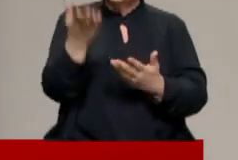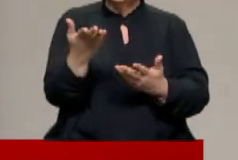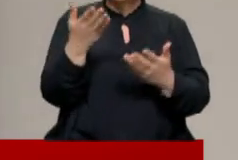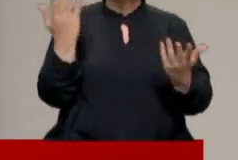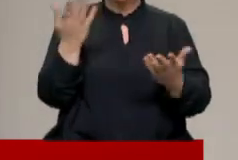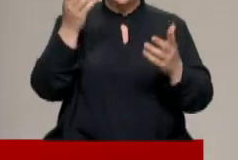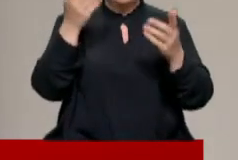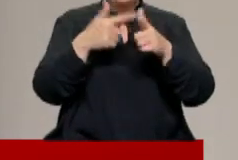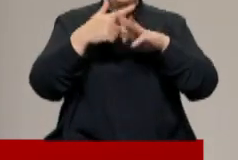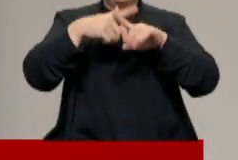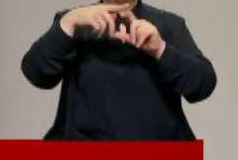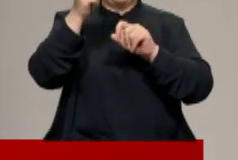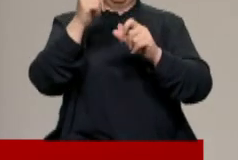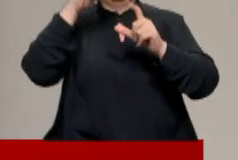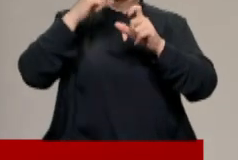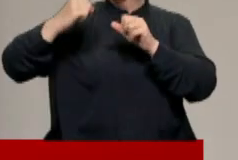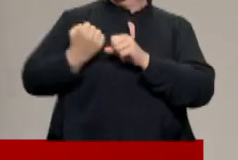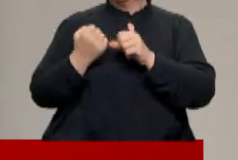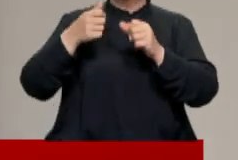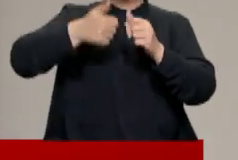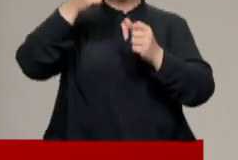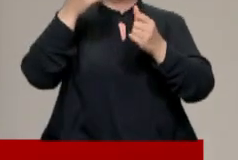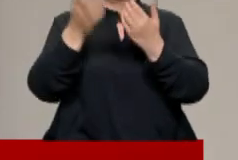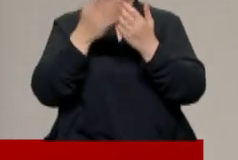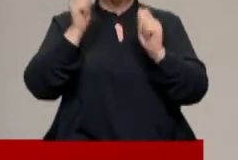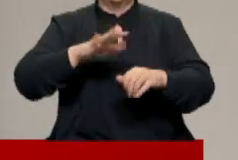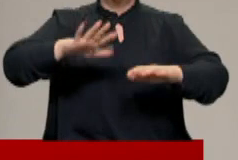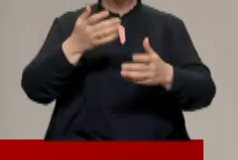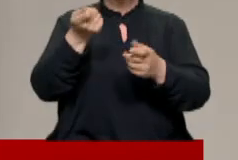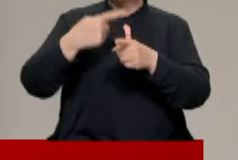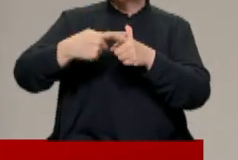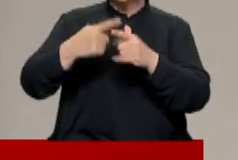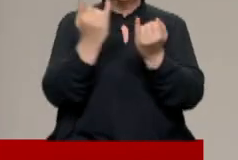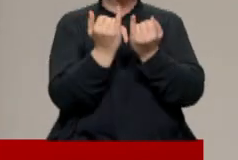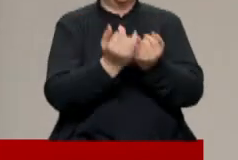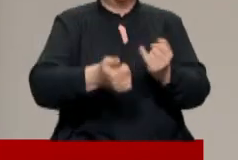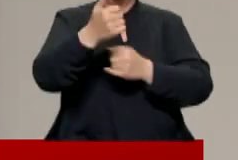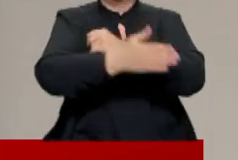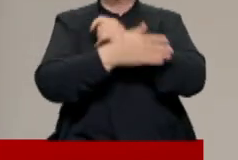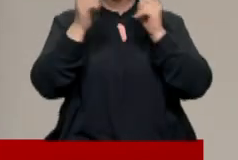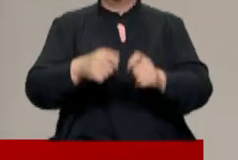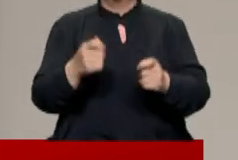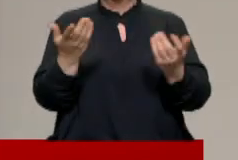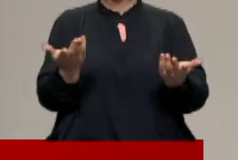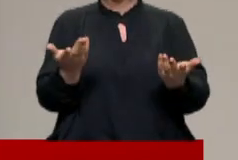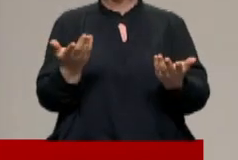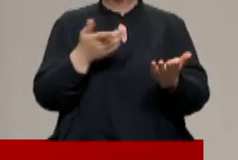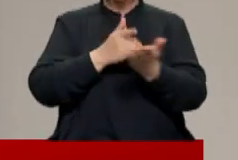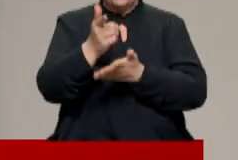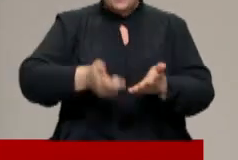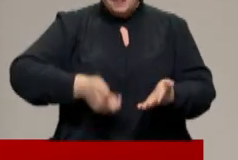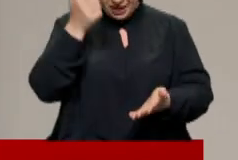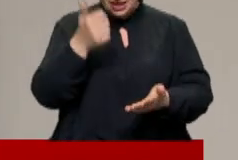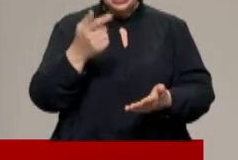Ya FETÖ'den resim çektireni bakan yardımcısı yapıyorsunuz ya da iş ortağınızın kardeşini bakan yardımcısı yapıyorsunuz. Tarım